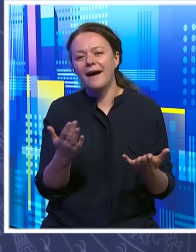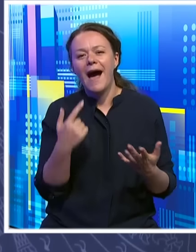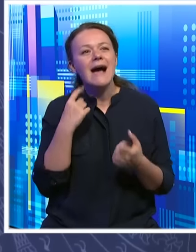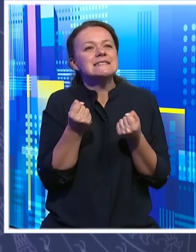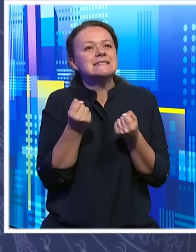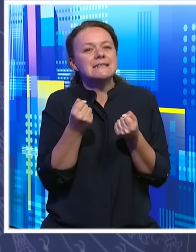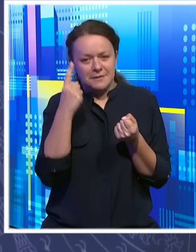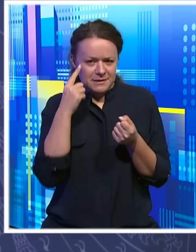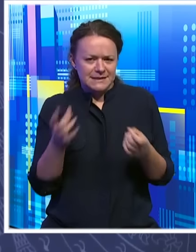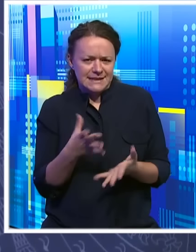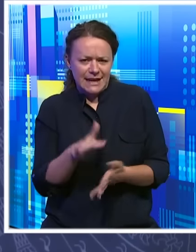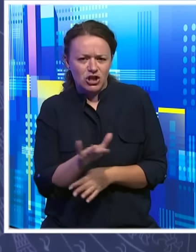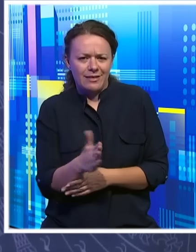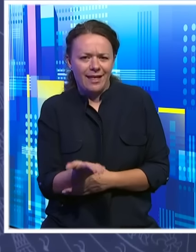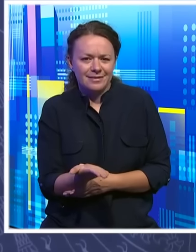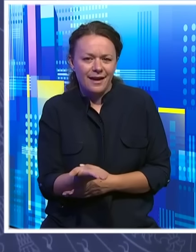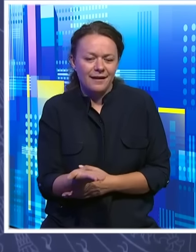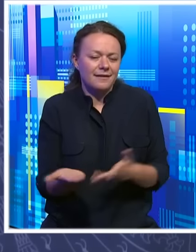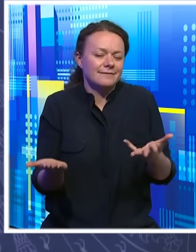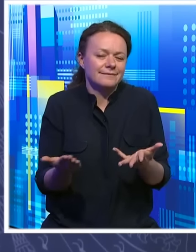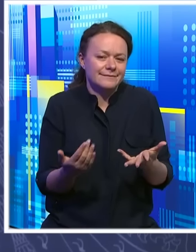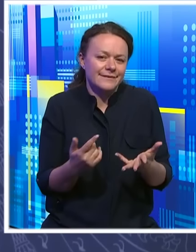on tako stisnuo pesnice i on poveruje u to i to je to.